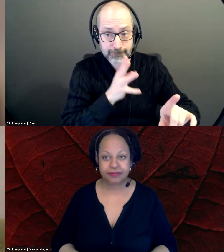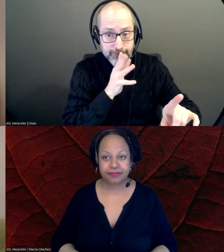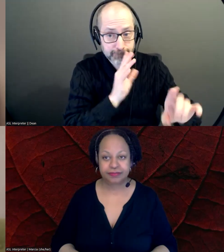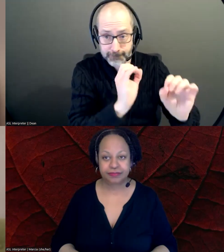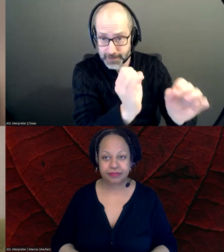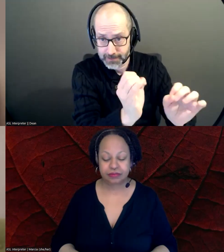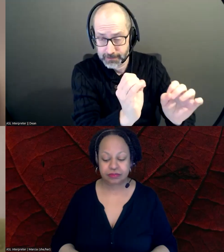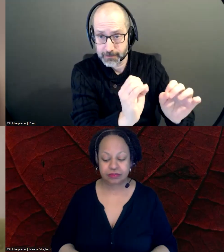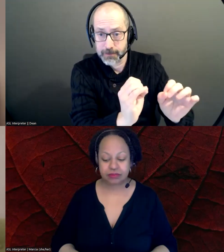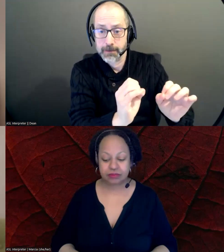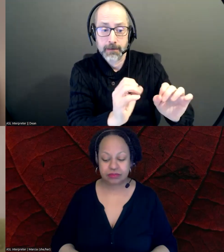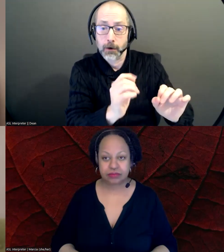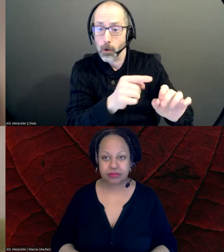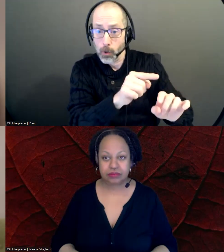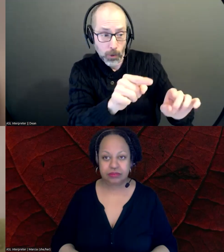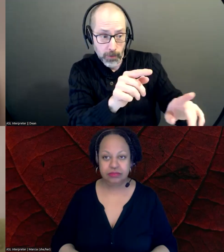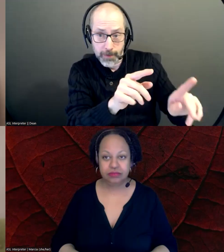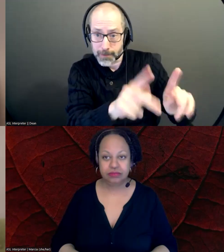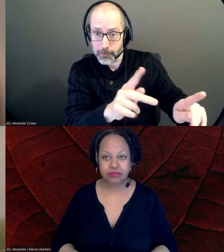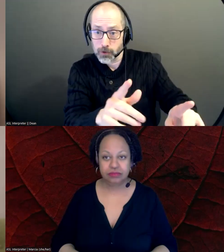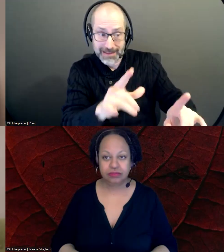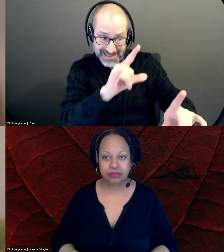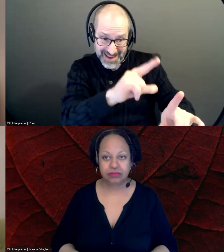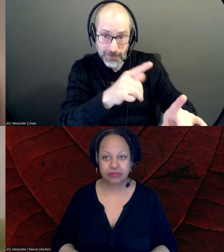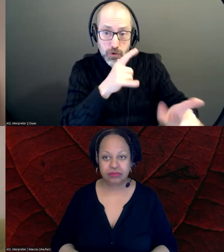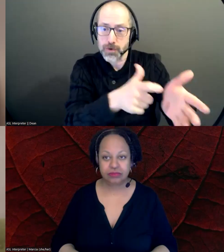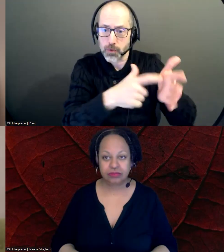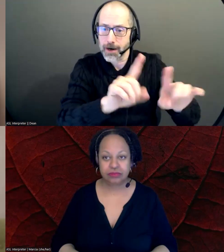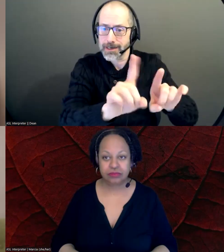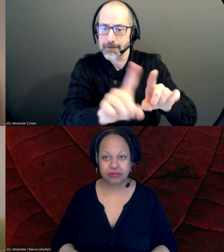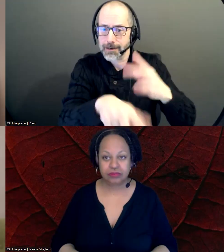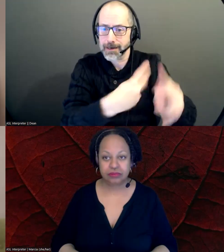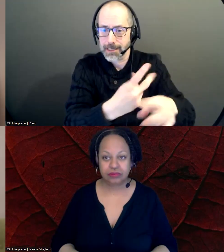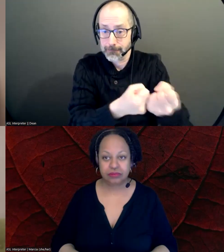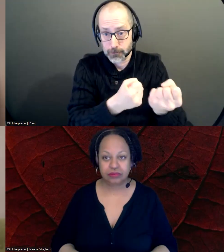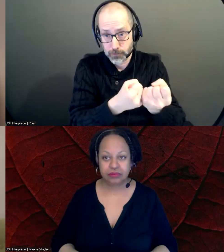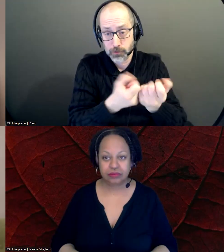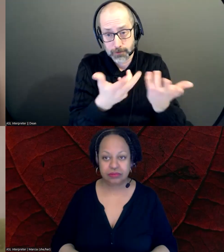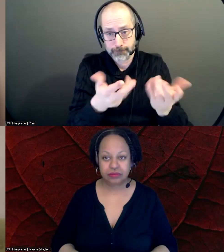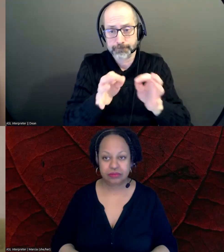ceux qui ne peuvent s'exprimer, qui exigent divers soutiens.